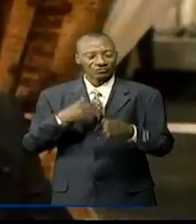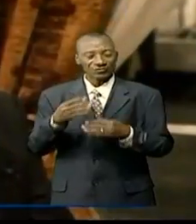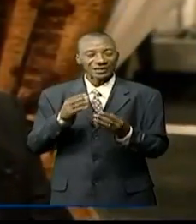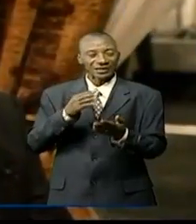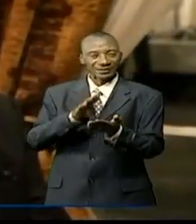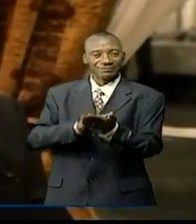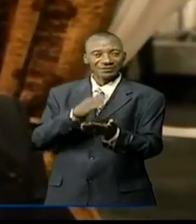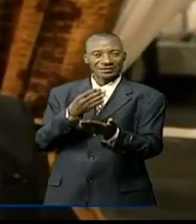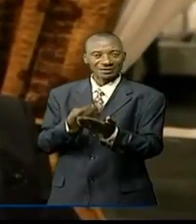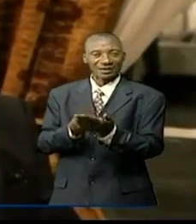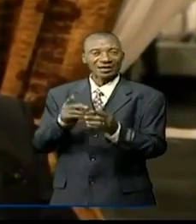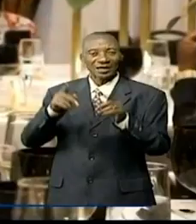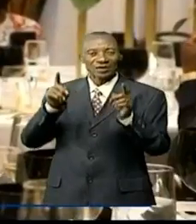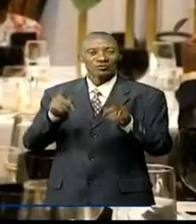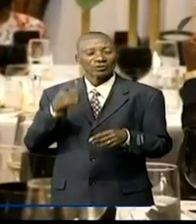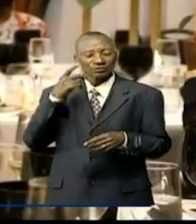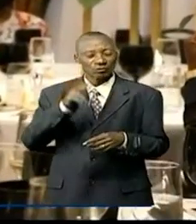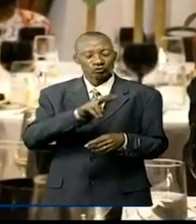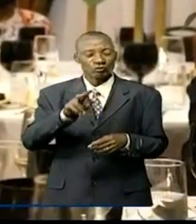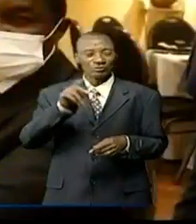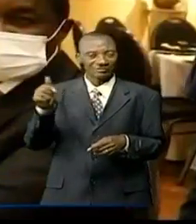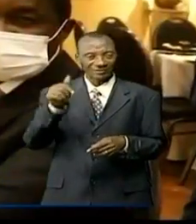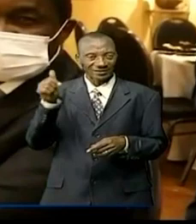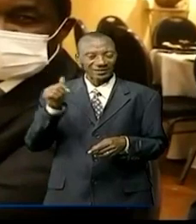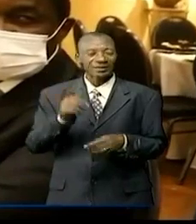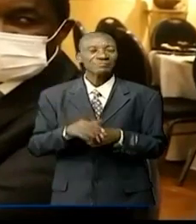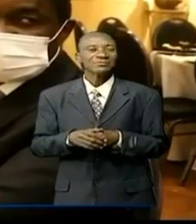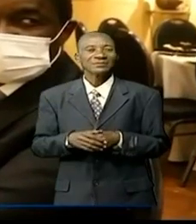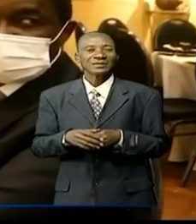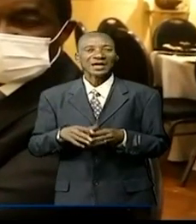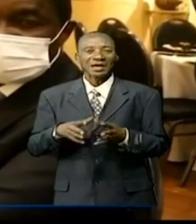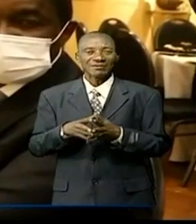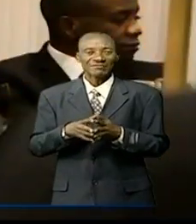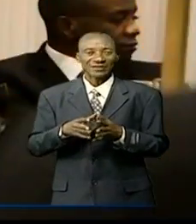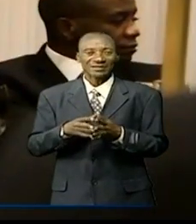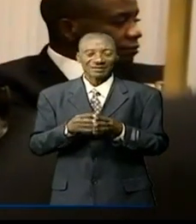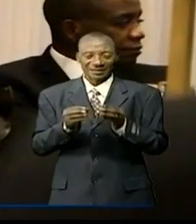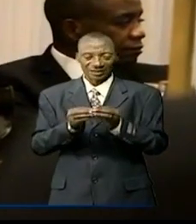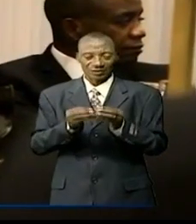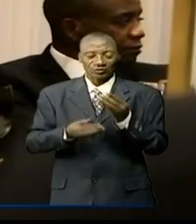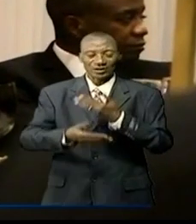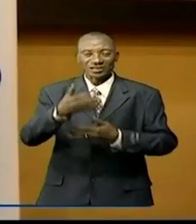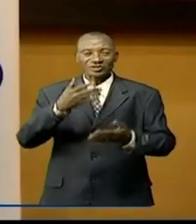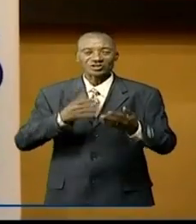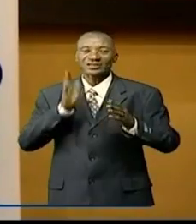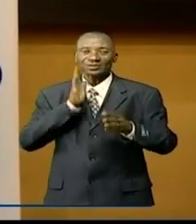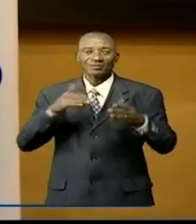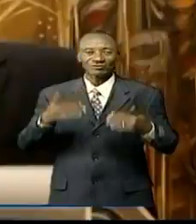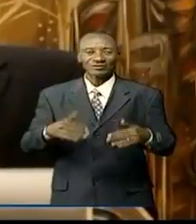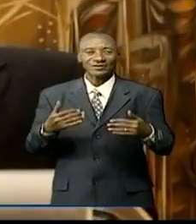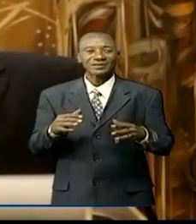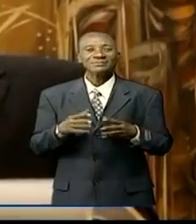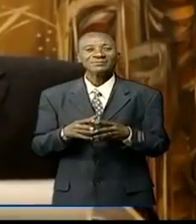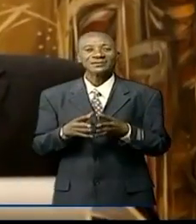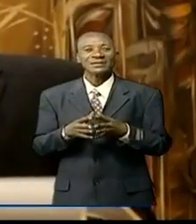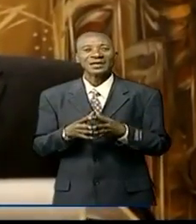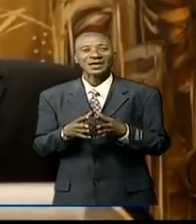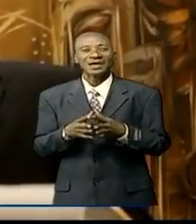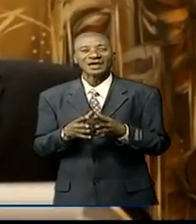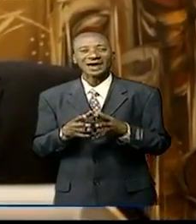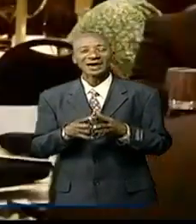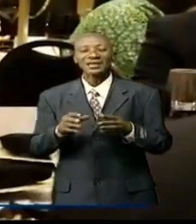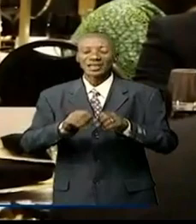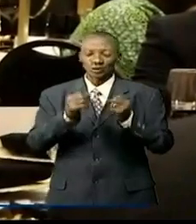exercice 2021, feutré par la convivialité de l'échange de vœux entre partenaires, les présidents de l'Association congolaise des banques, Willy Moulamba,